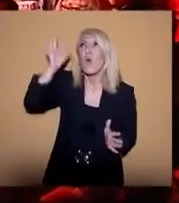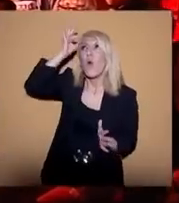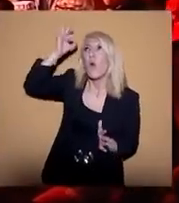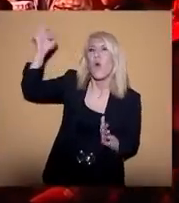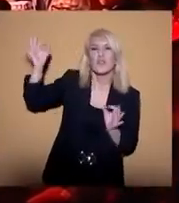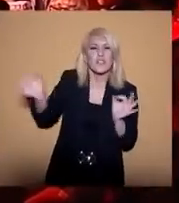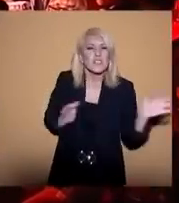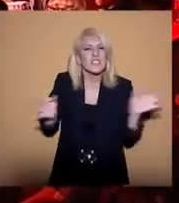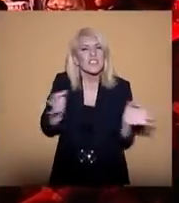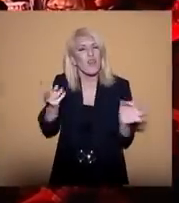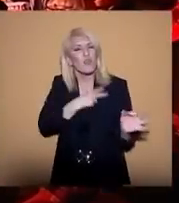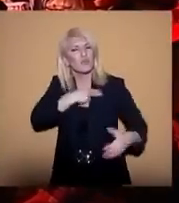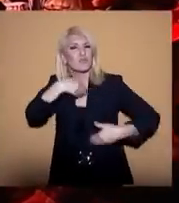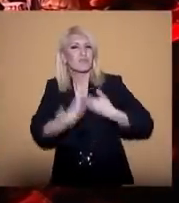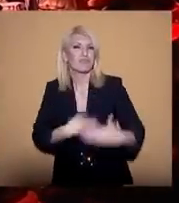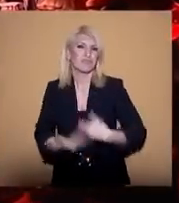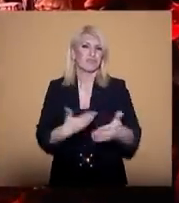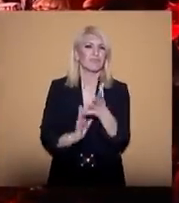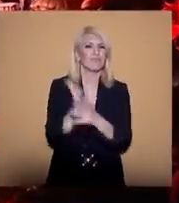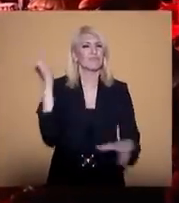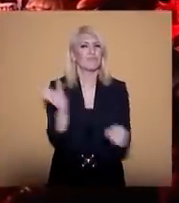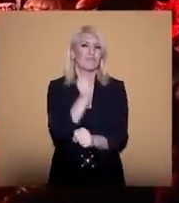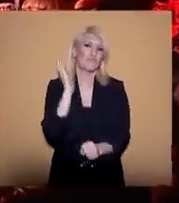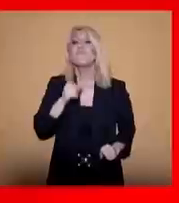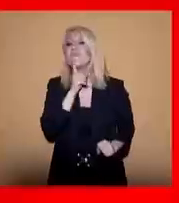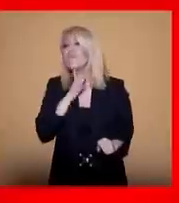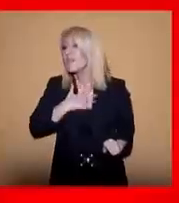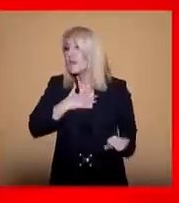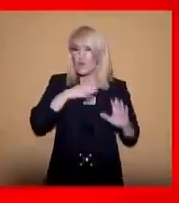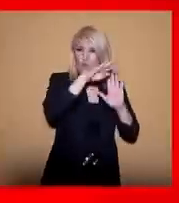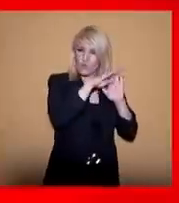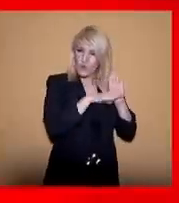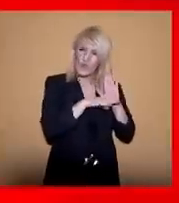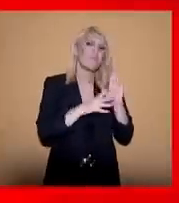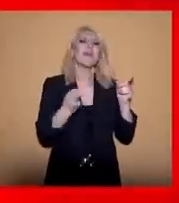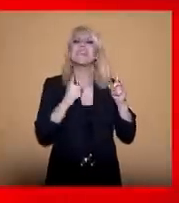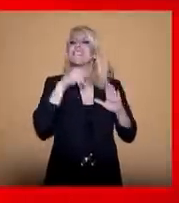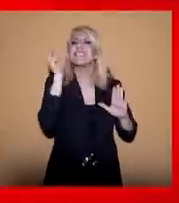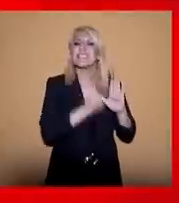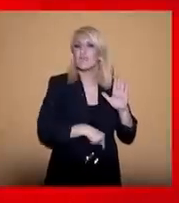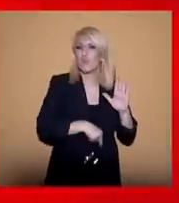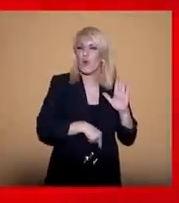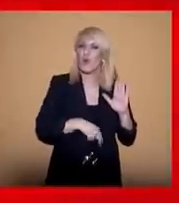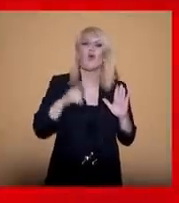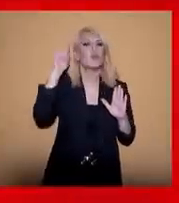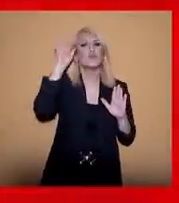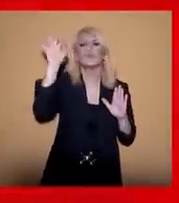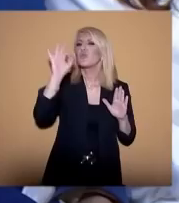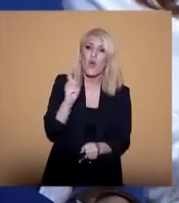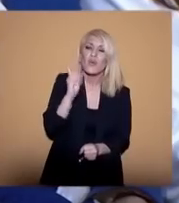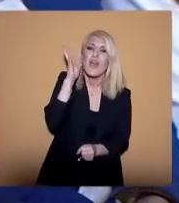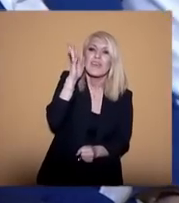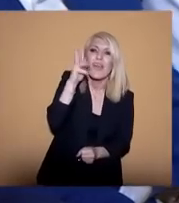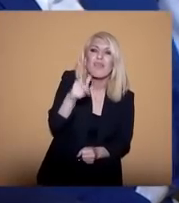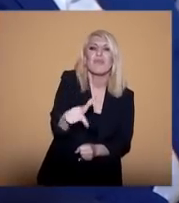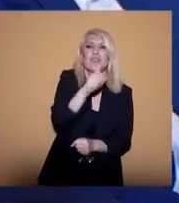Το πρόγραμμά μας θα έλεγα ότι είναι ένα συμβόλαιο που αφορά την αλλαγή της καθημερινής ζωής των πολιτών